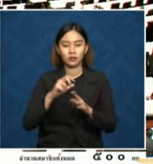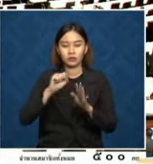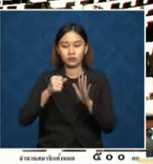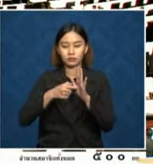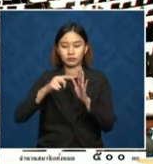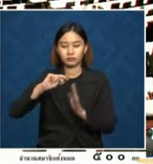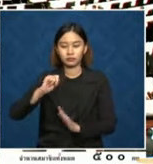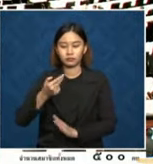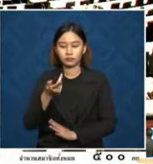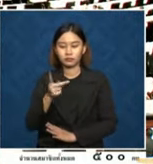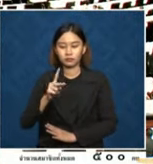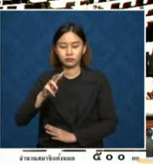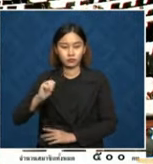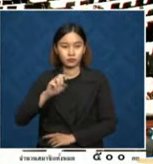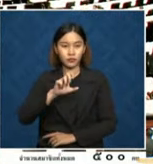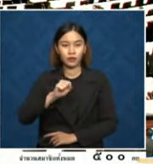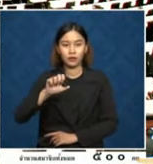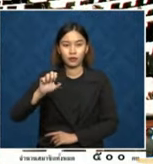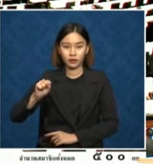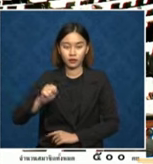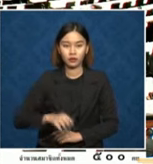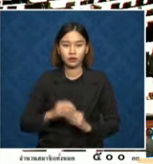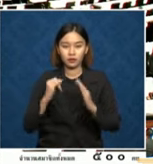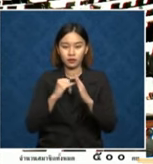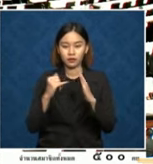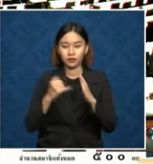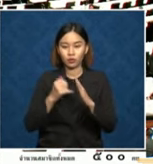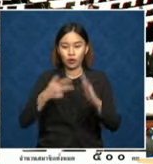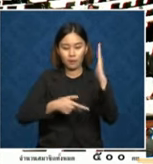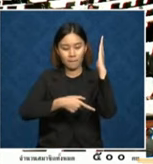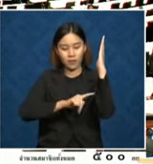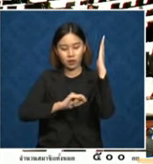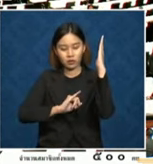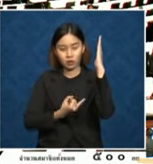ายสังคมแดงโชติสมาชิกสภาผู้แทนราษฎรจังหวัดประจวบ